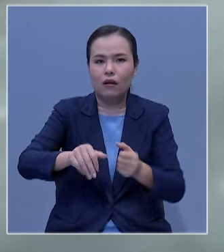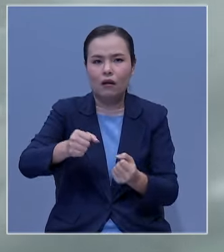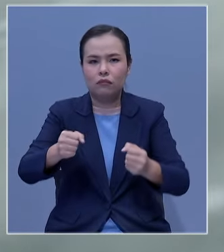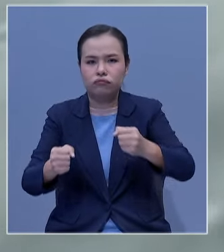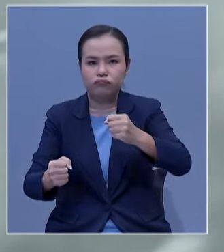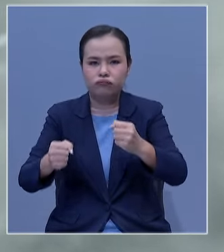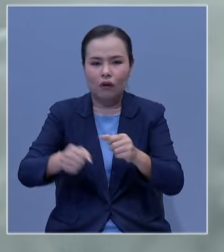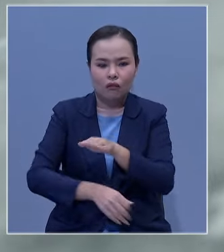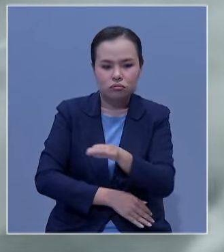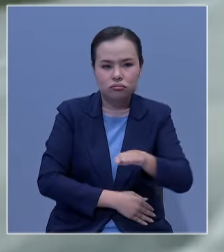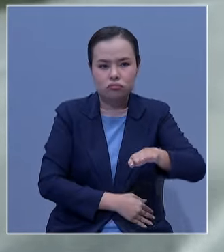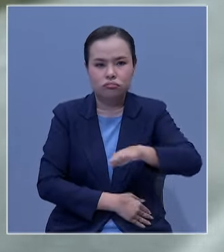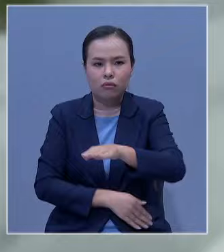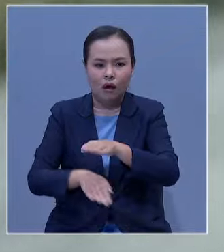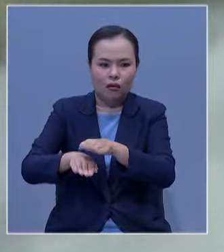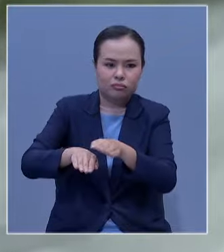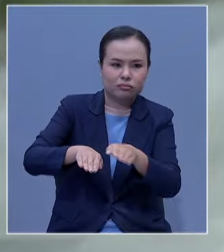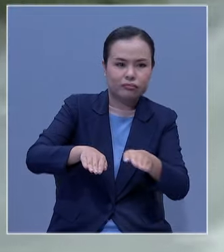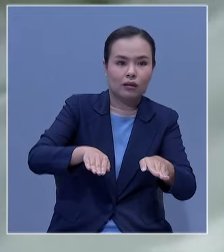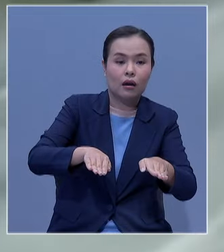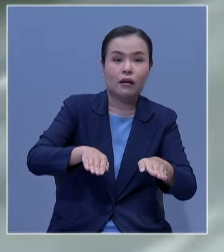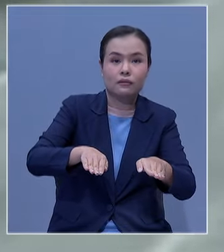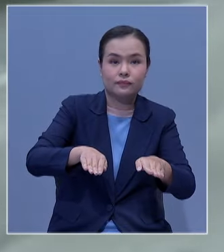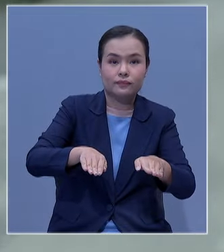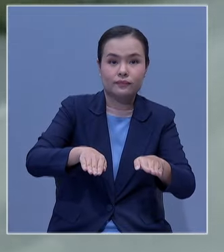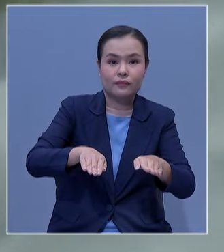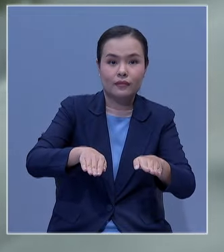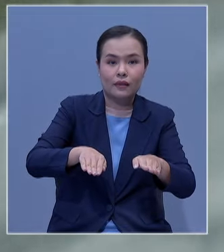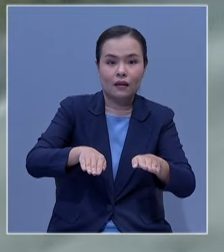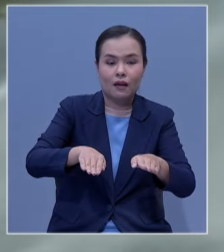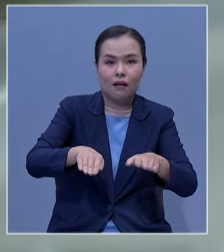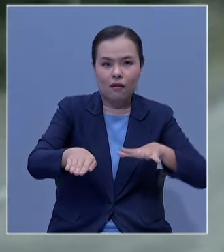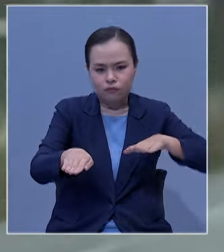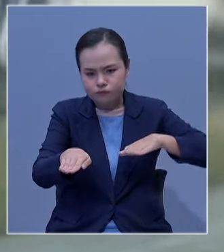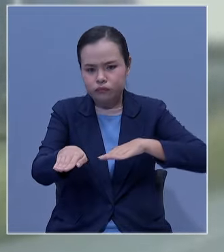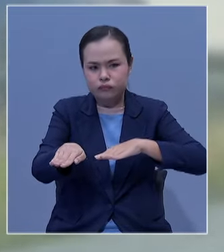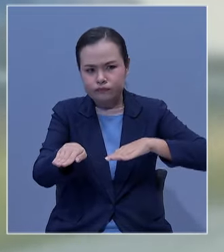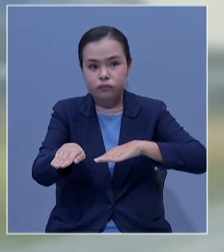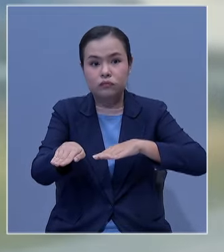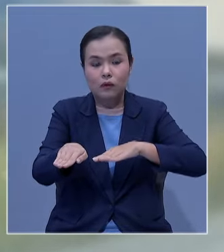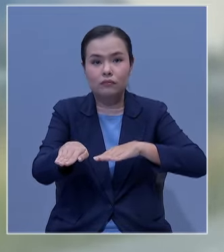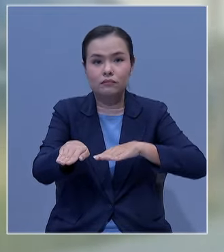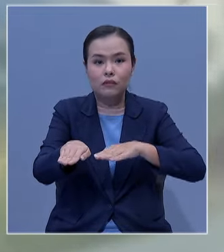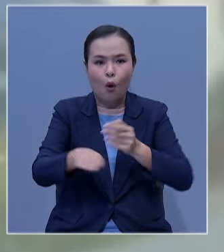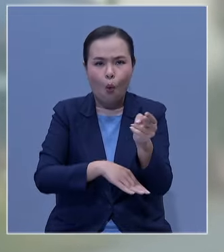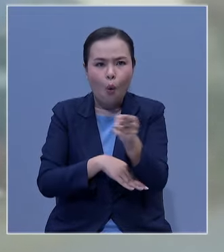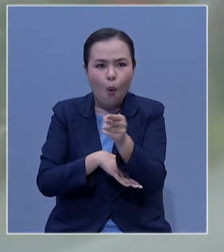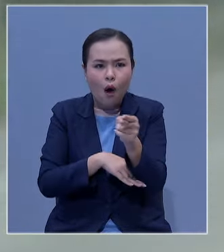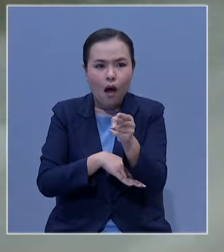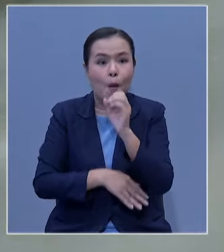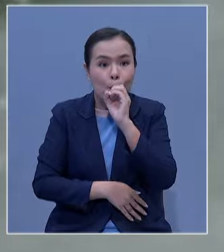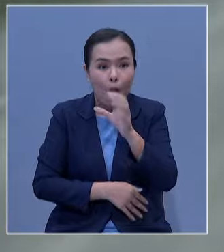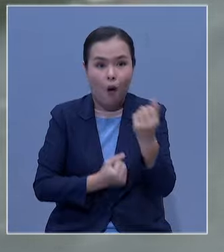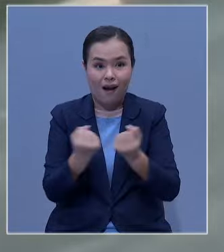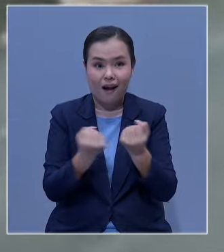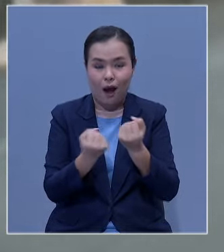ไปสายมาเกือบจะตกถนนแล้วก็ชนท้ายด้านหน้าอยู่หลายครั้งแล้วนะครับจนคุณสมานคนถ่ายคลิปเนี่ยต้องบอกคน